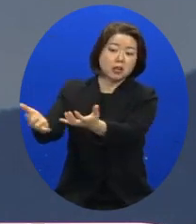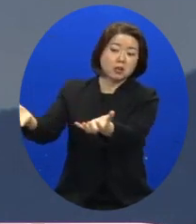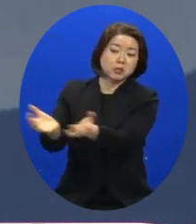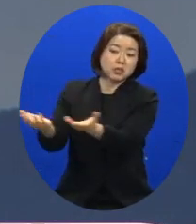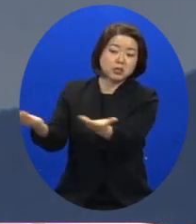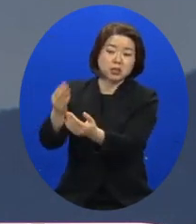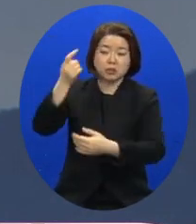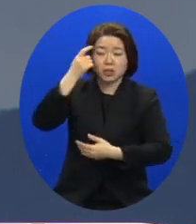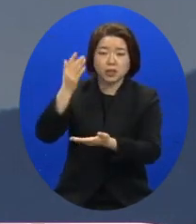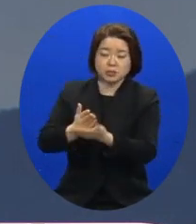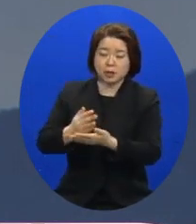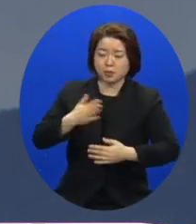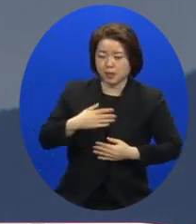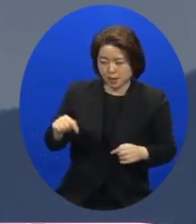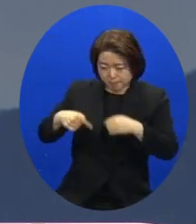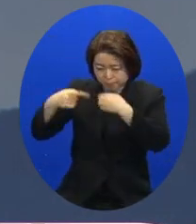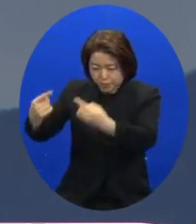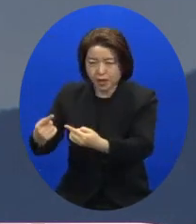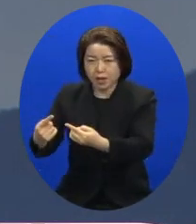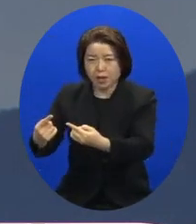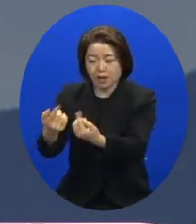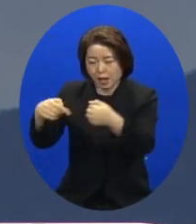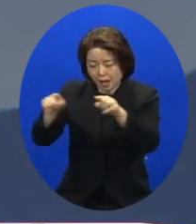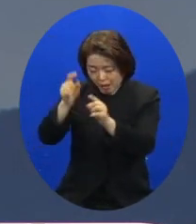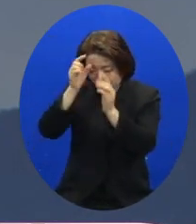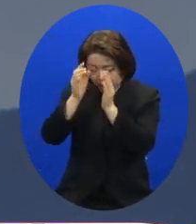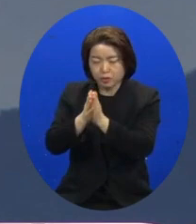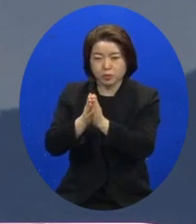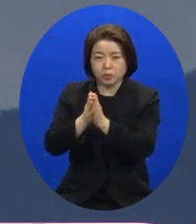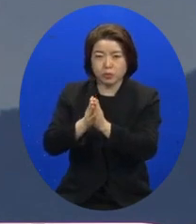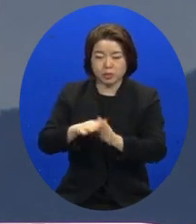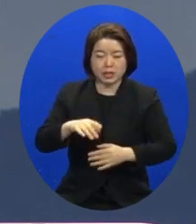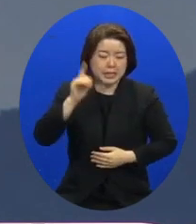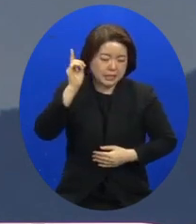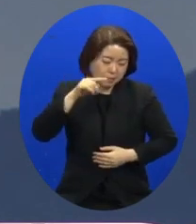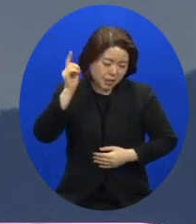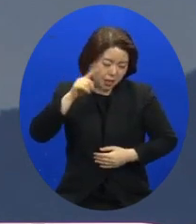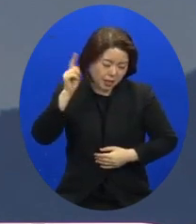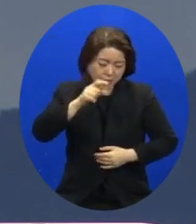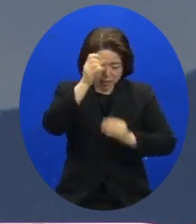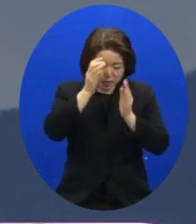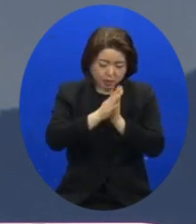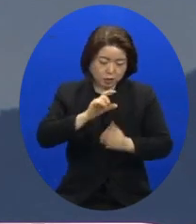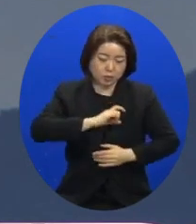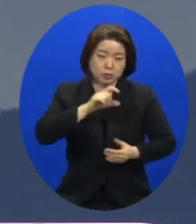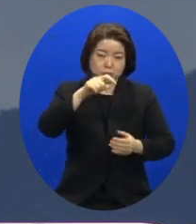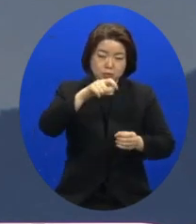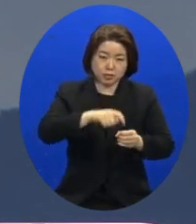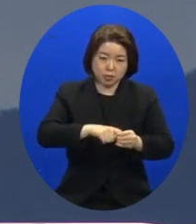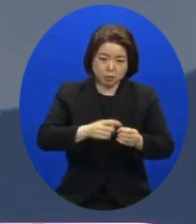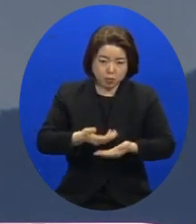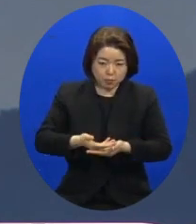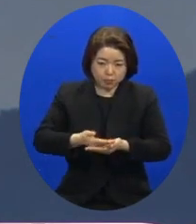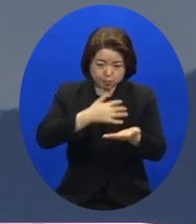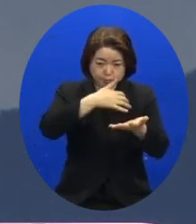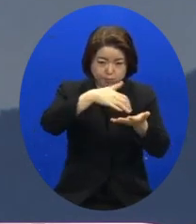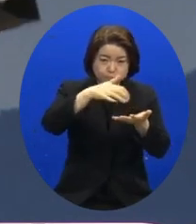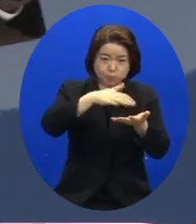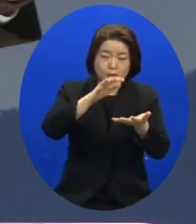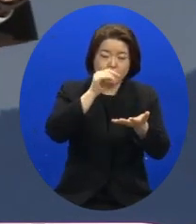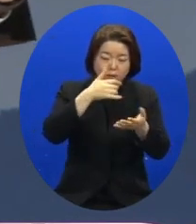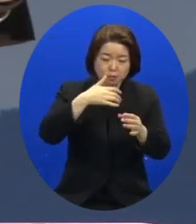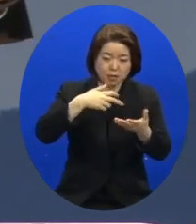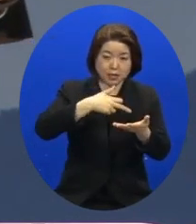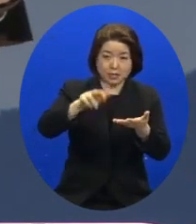함께 하세요. 기도 제목을 계속 매일 보내드립니다. 그러면 여러분 하나님의 나라가